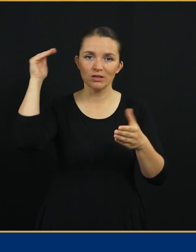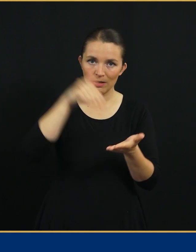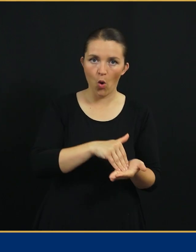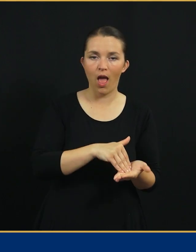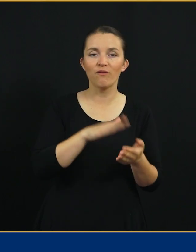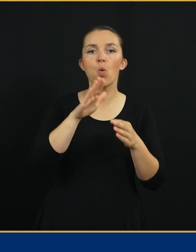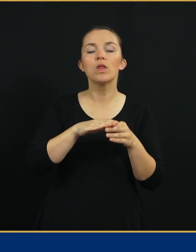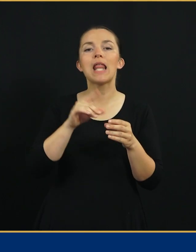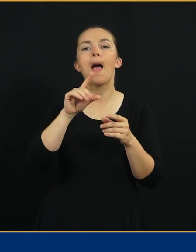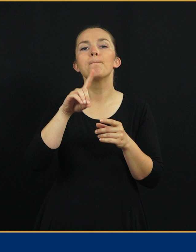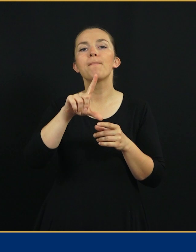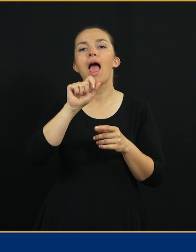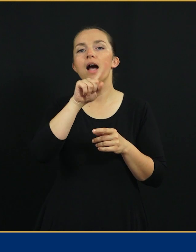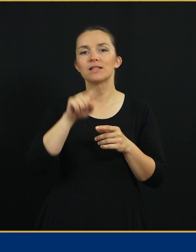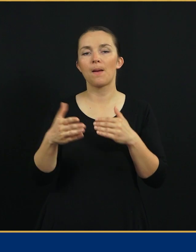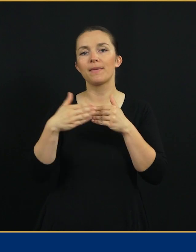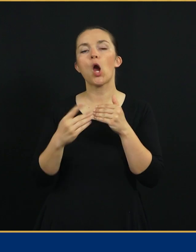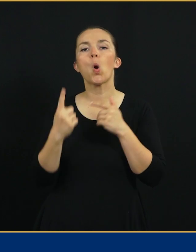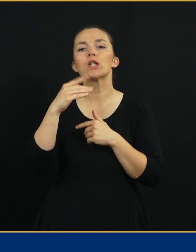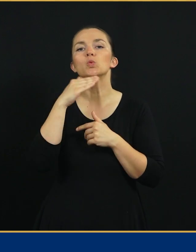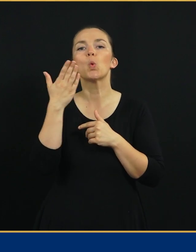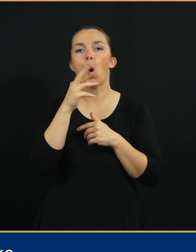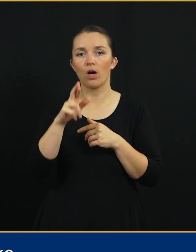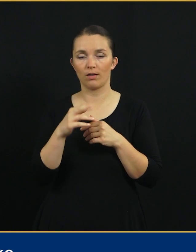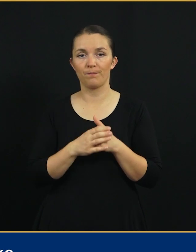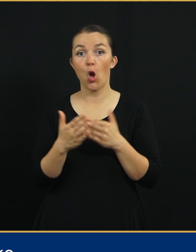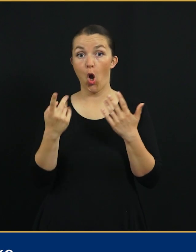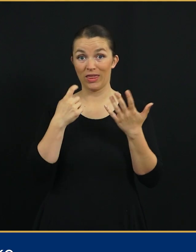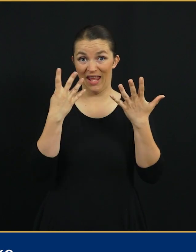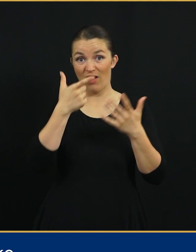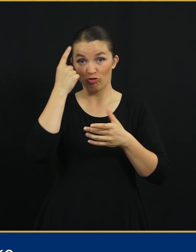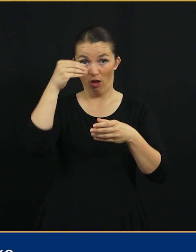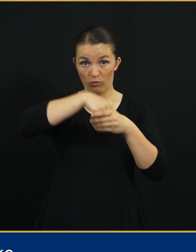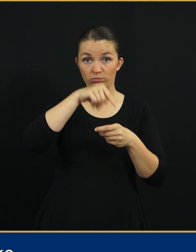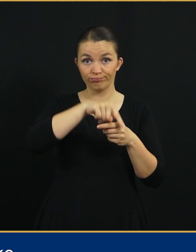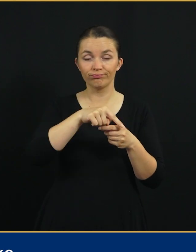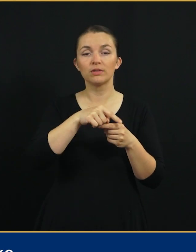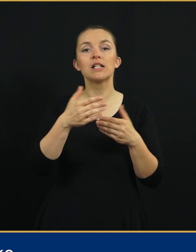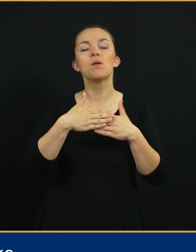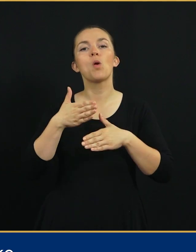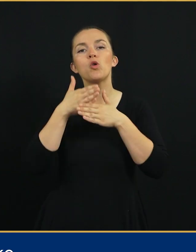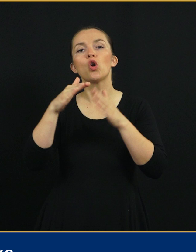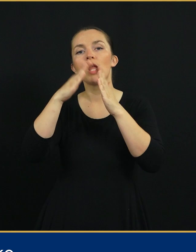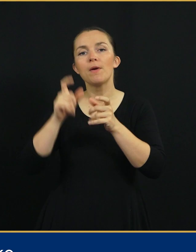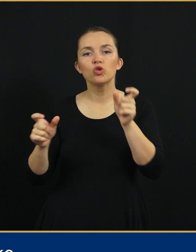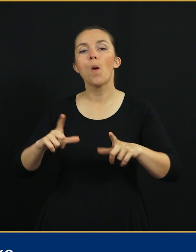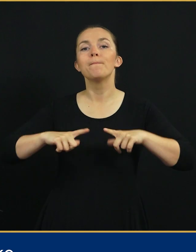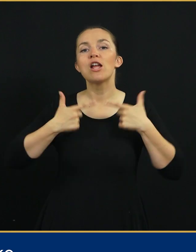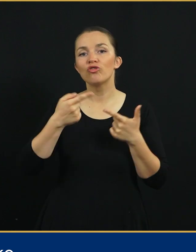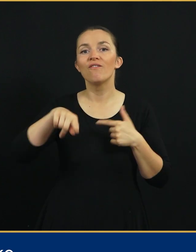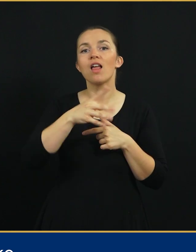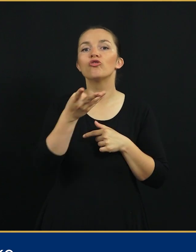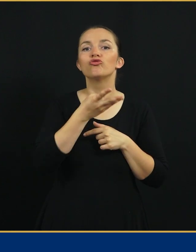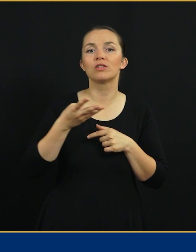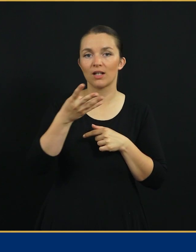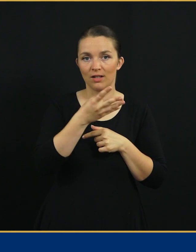1945 na plazu pri Gornjem Suhorju. Od 9 članov posadke so s pomočjo domačinov preživeli